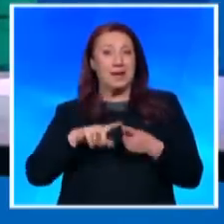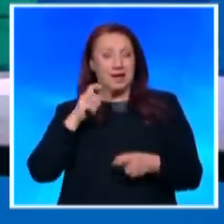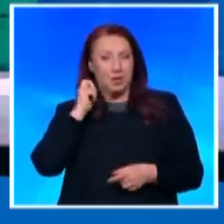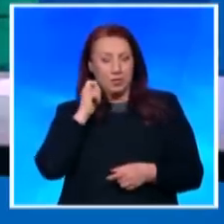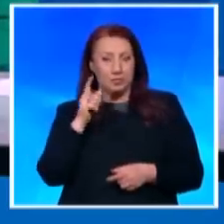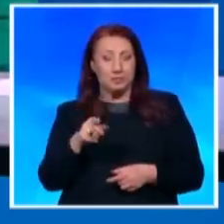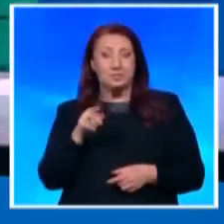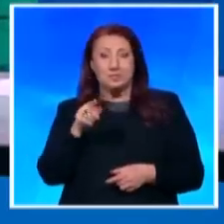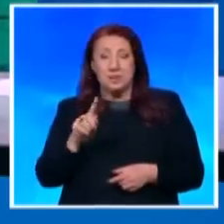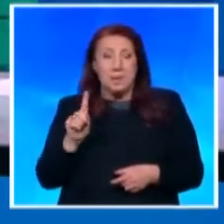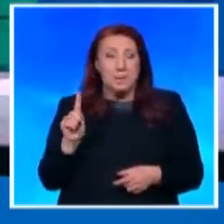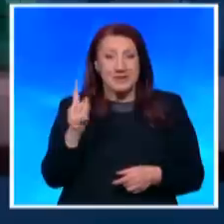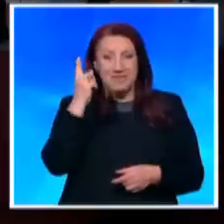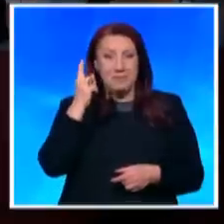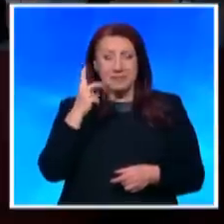29 години.